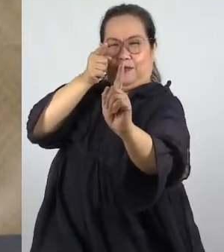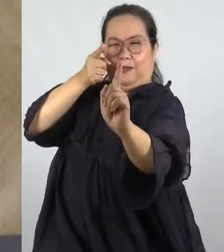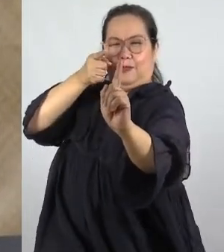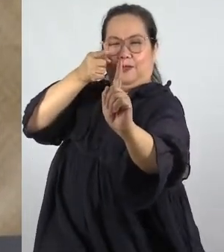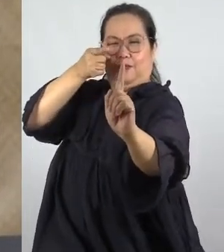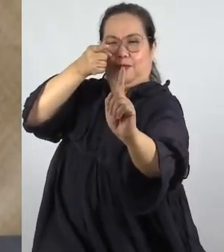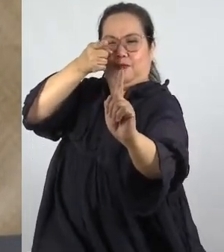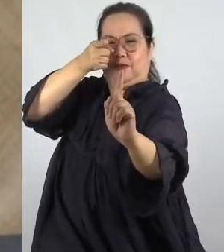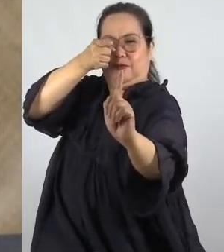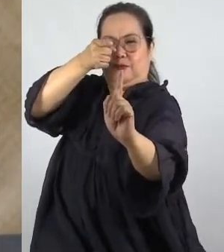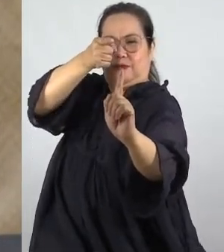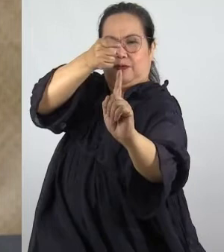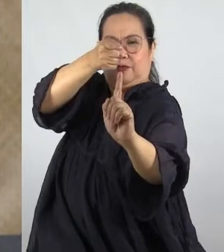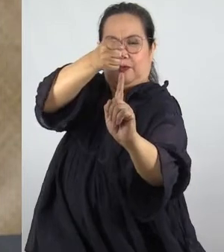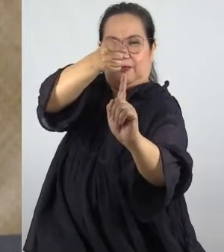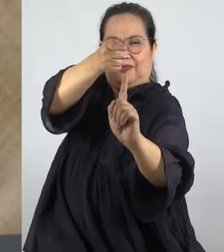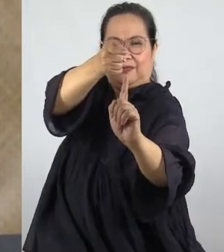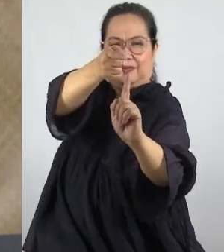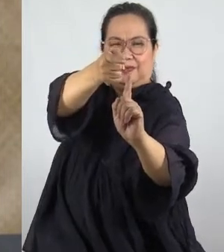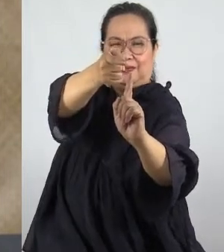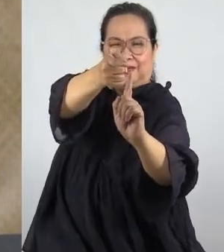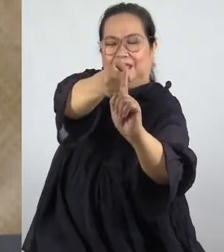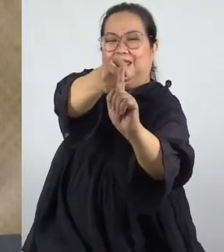eyes on Jesus.